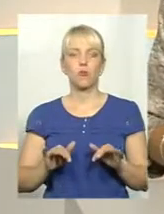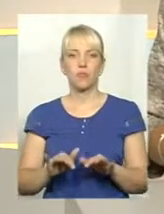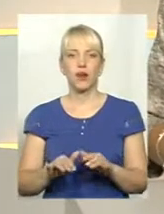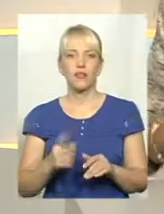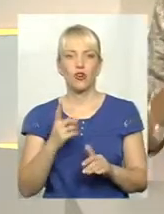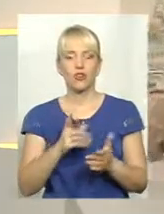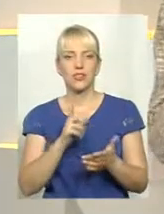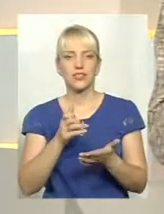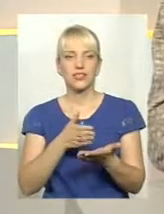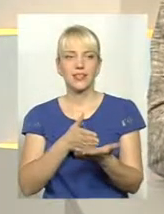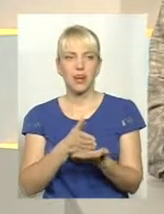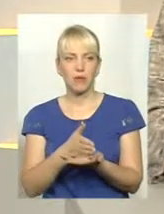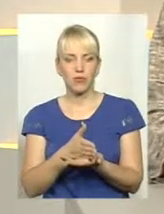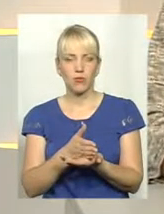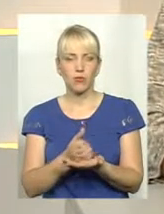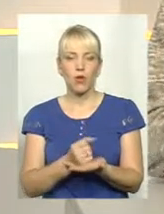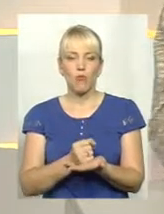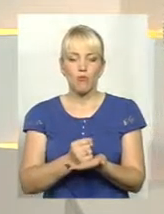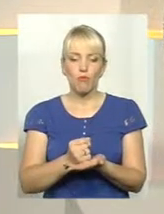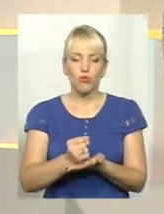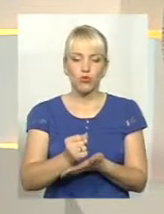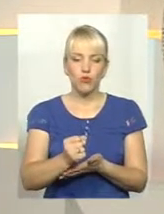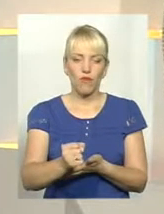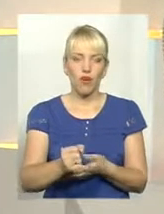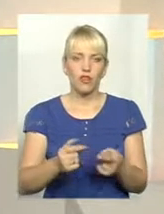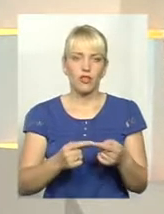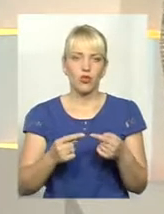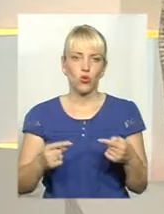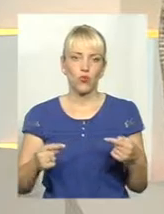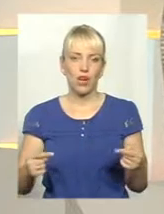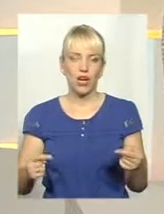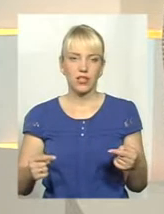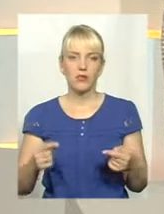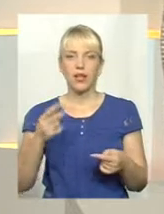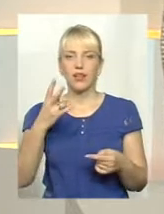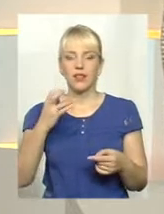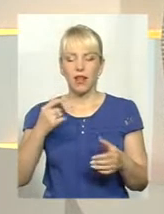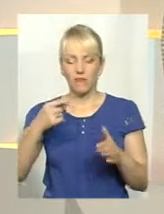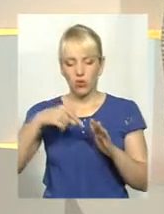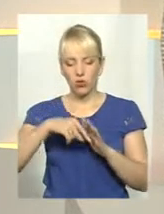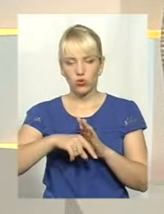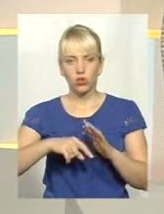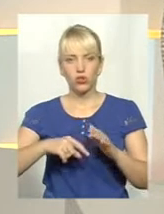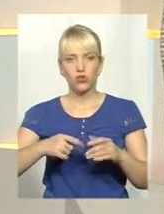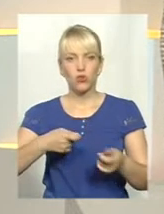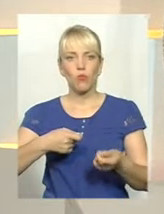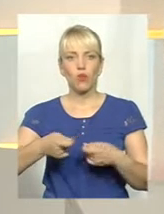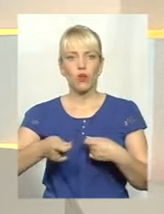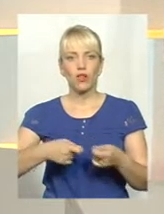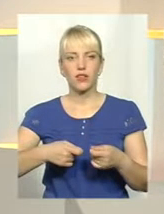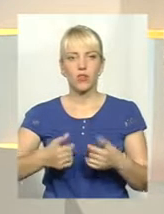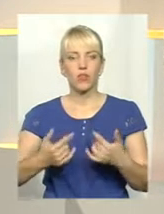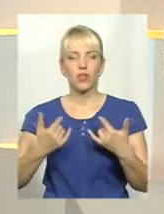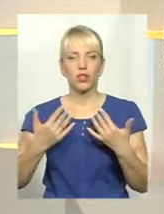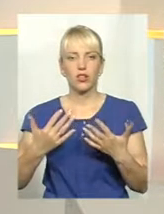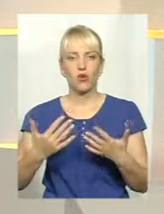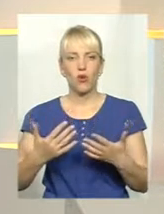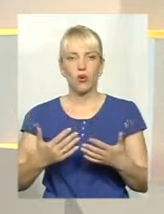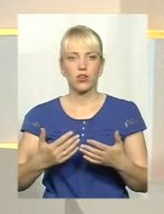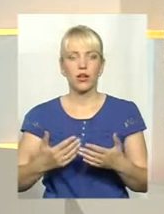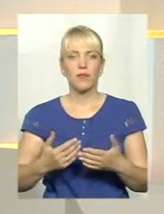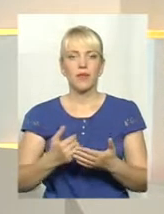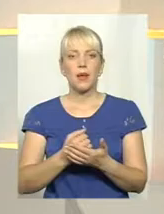з чимось одним, з одним напрямком. Скажіть, будь ласка, на вашу думку, от зараз розпочалася